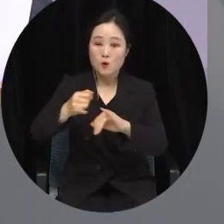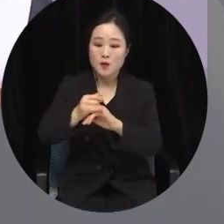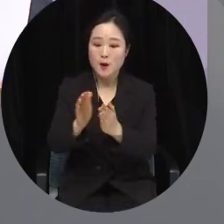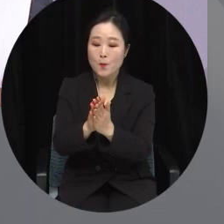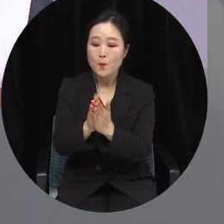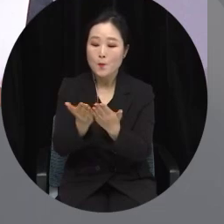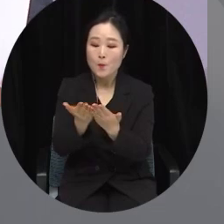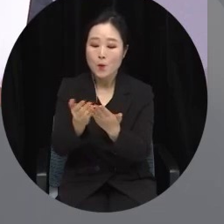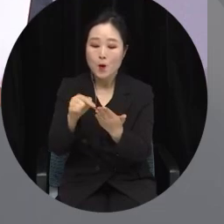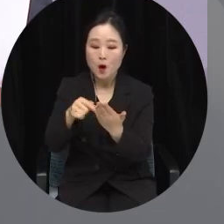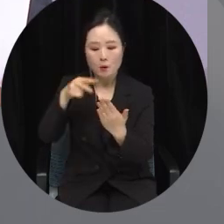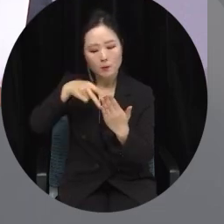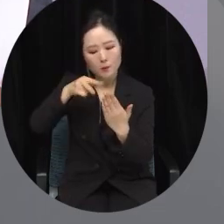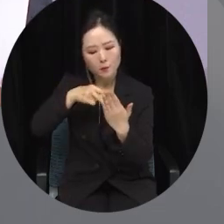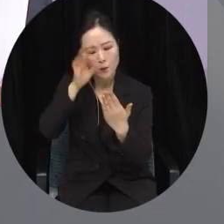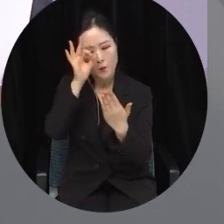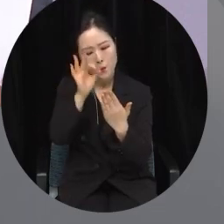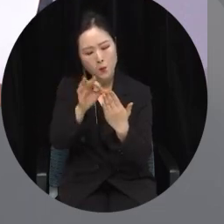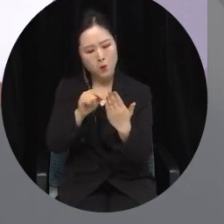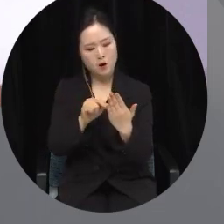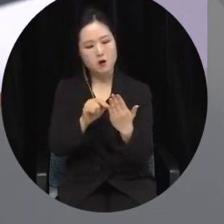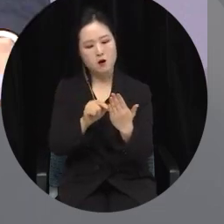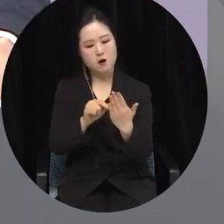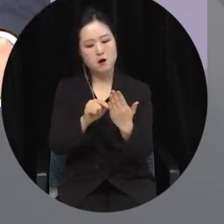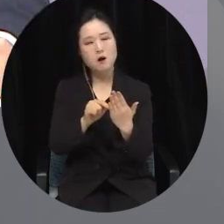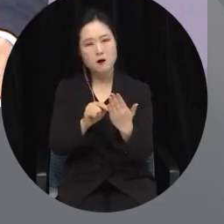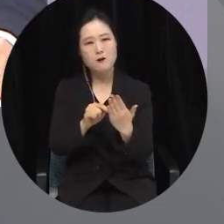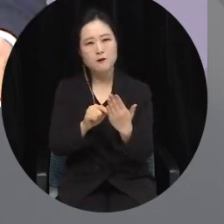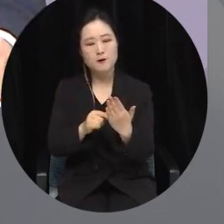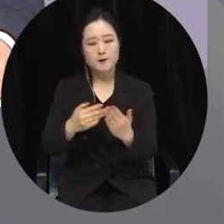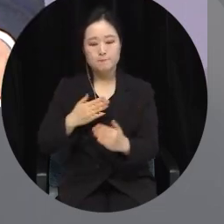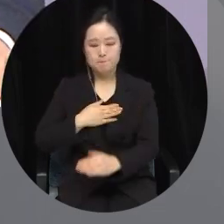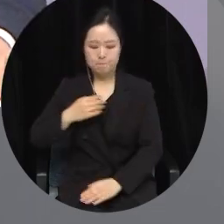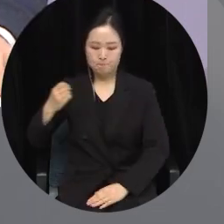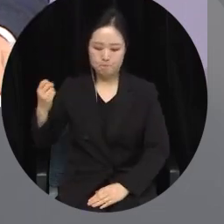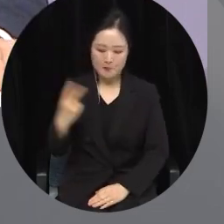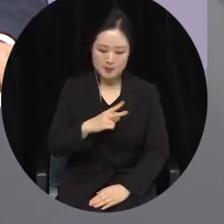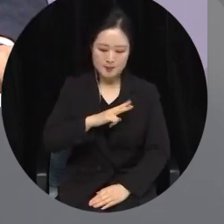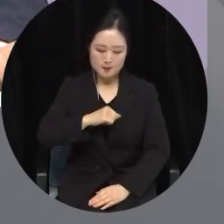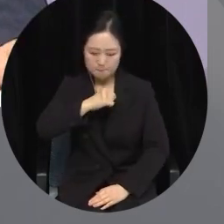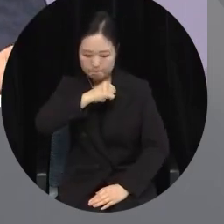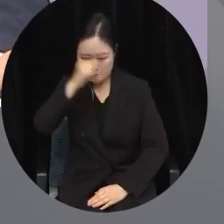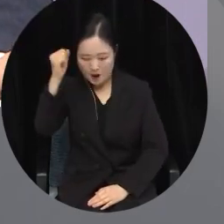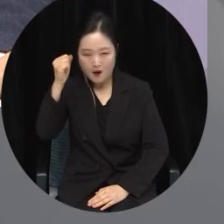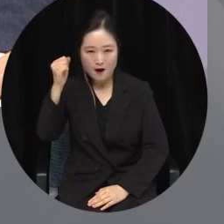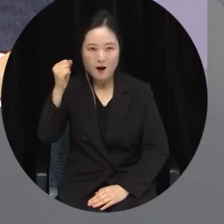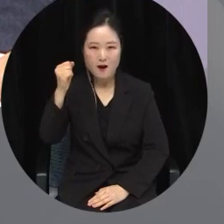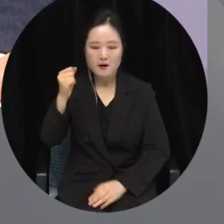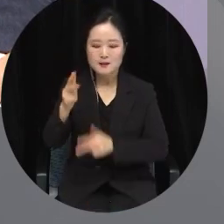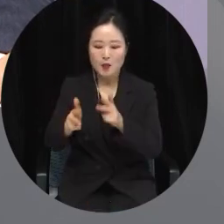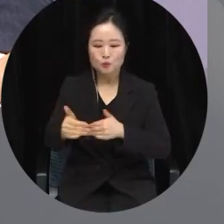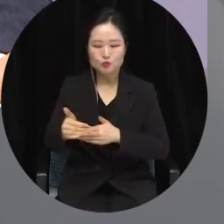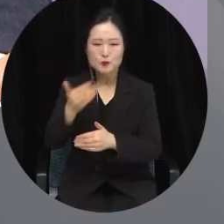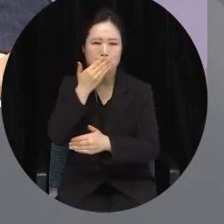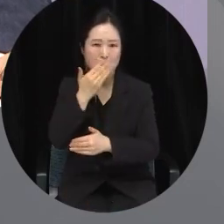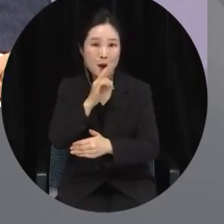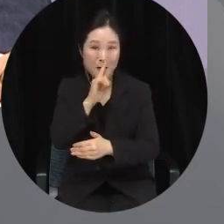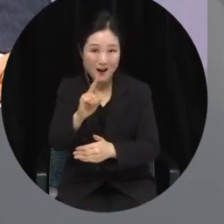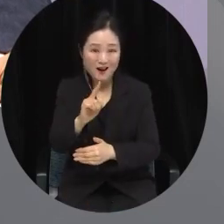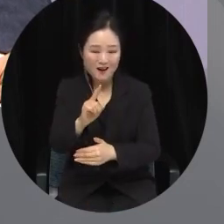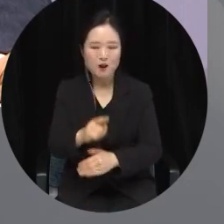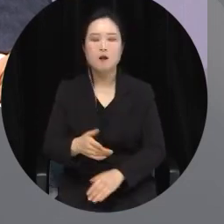그런 여러 가지 우리 지역의 사업들을 추진하겠다라고 말씀하셨는데 저도 이번에 국회의원